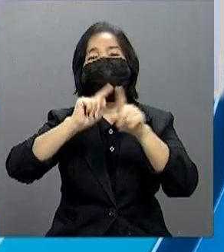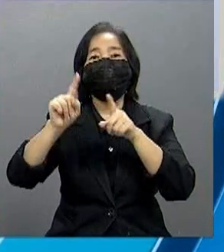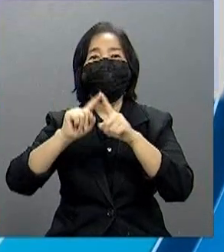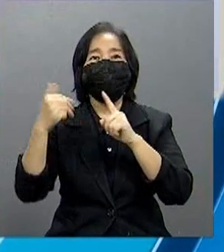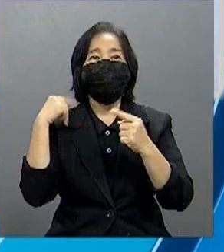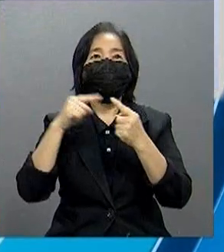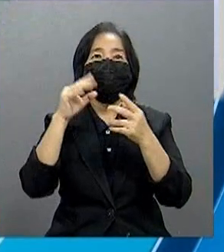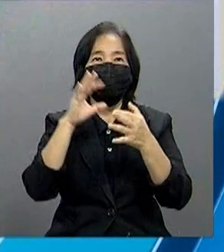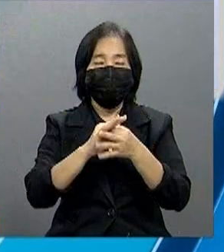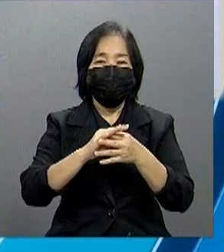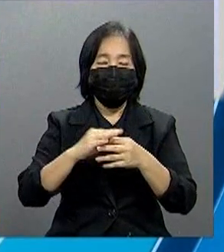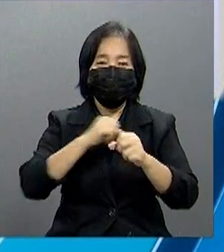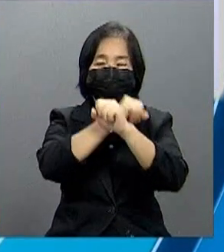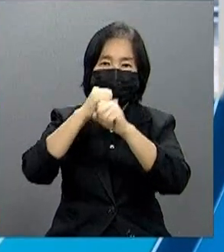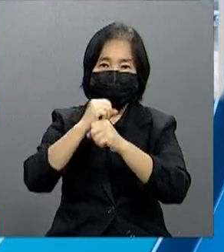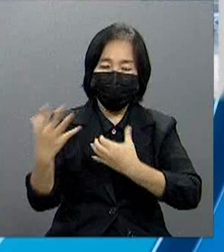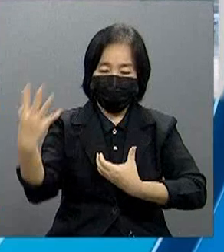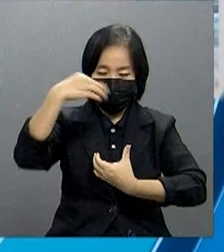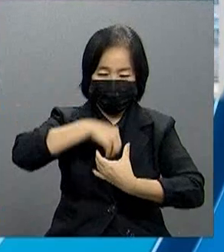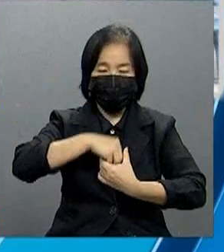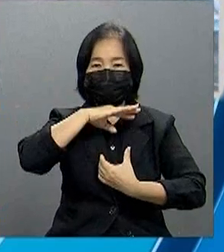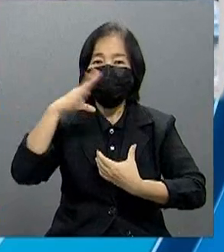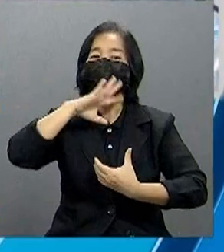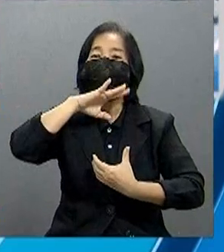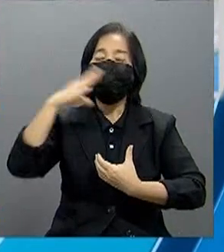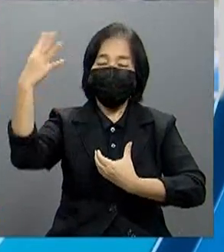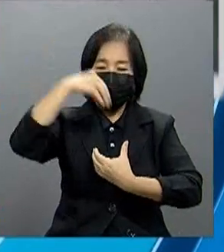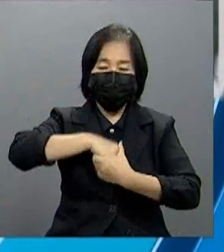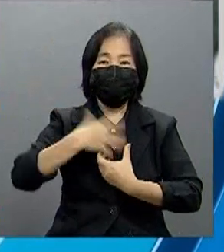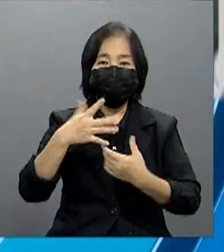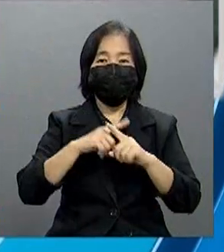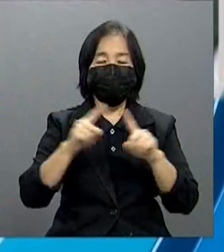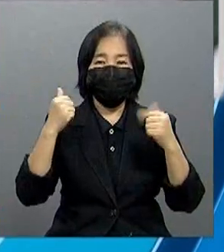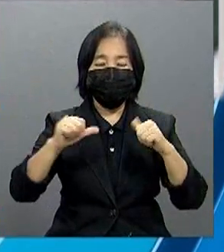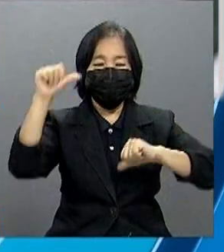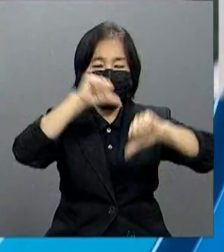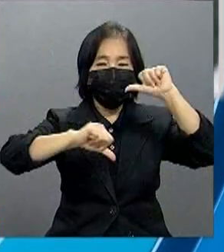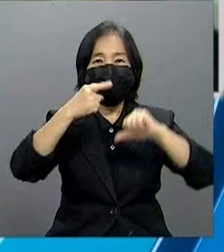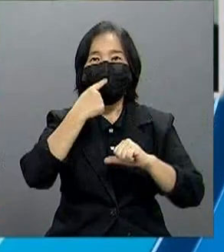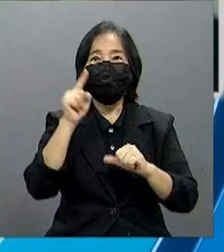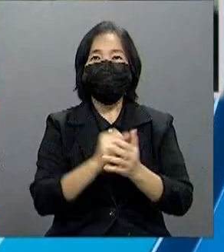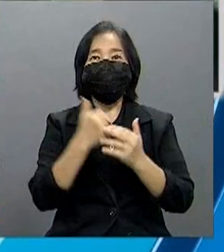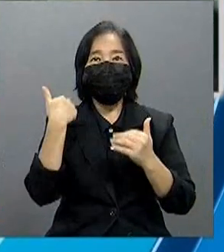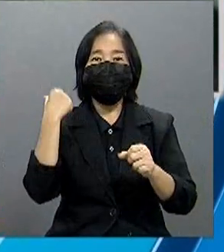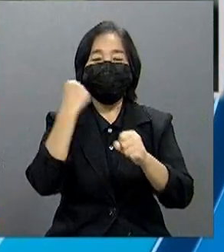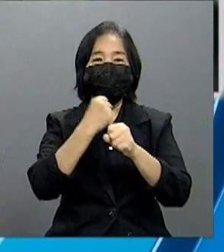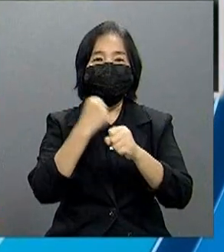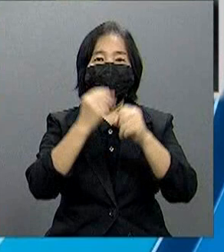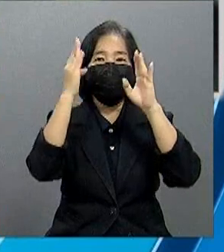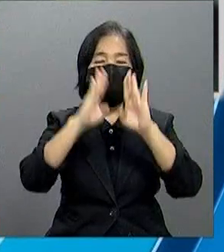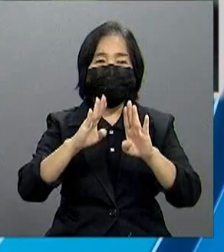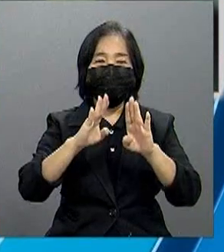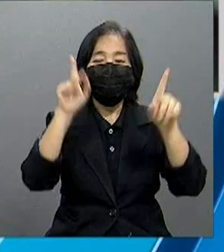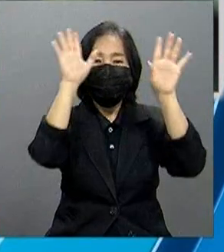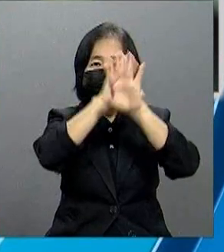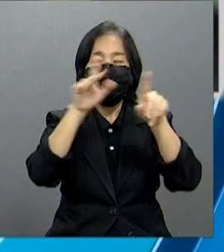างกายถูกไหมครับทีนี้นักวิทยาศาสตร์เขาก็เลยคิดสร้างชิ้นส่วนที่คล้ายกับไวรัสอ